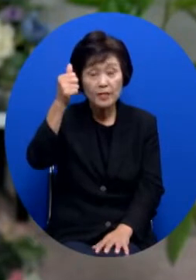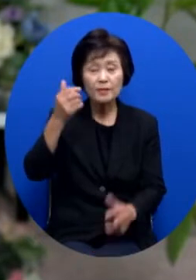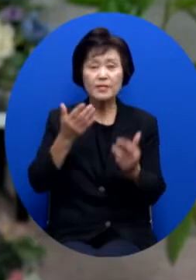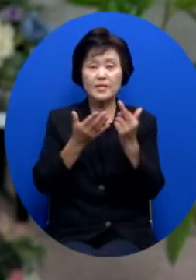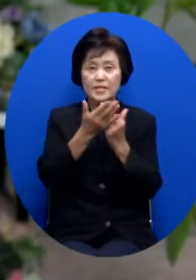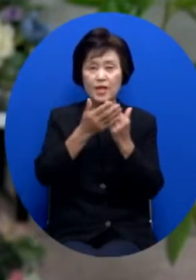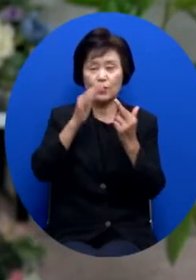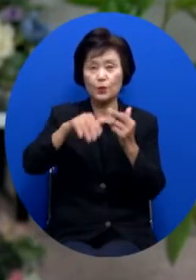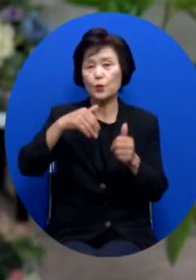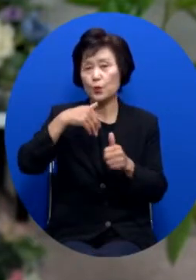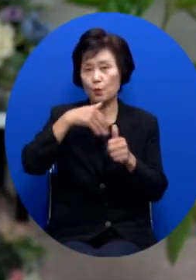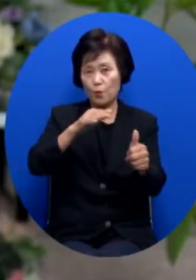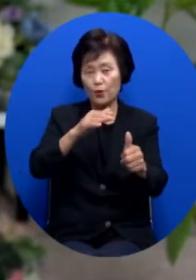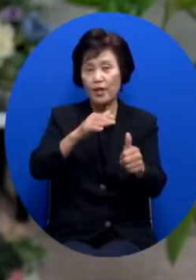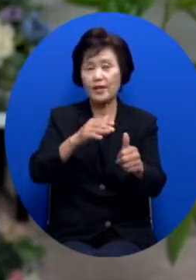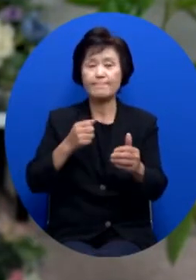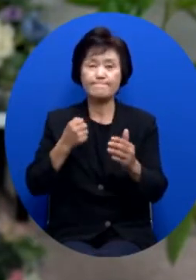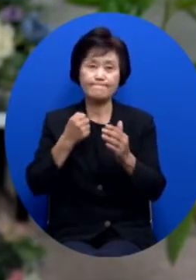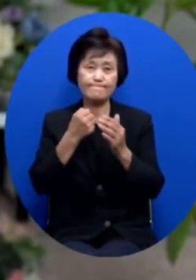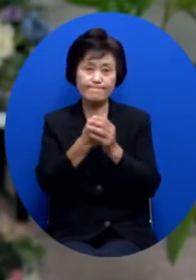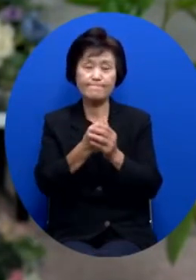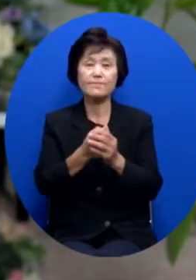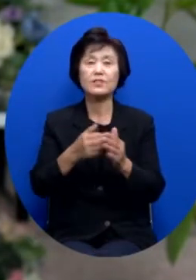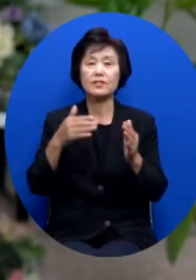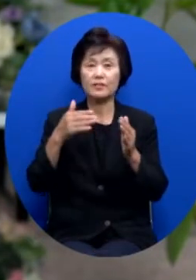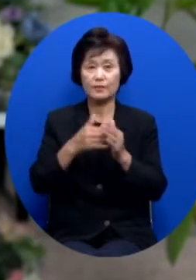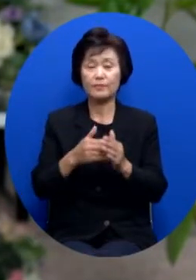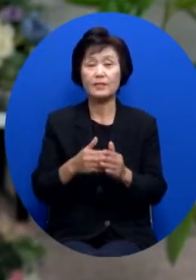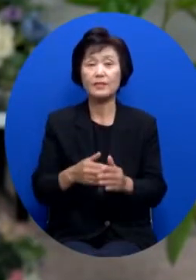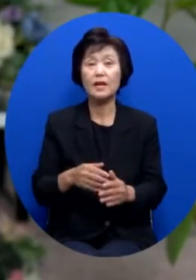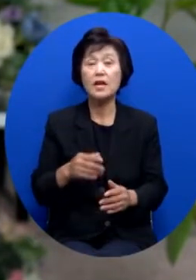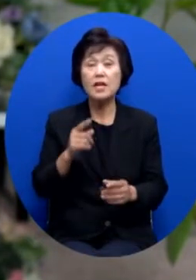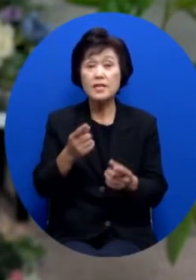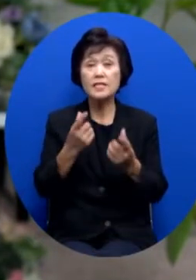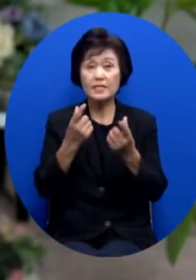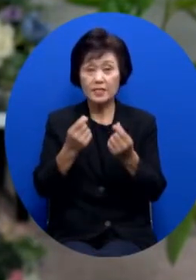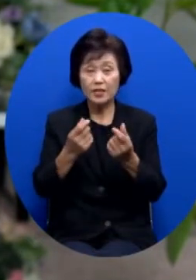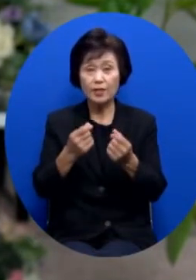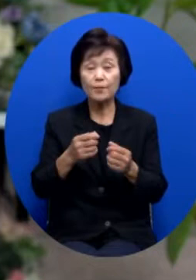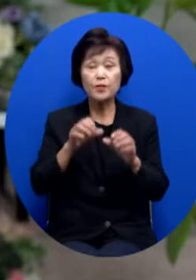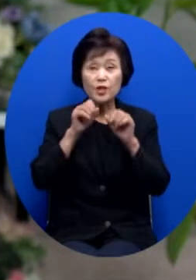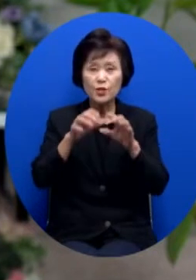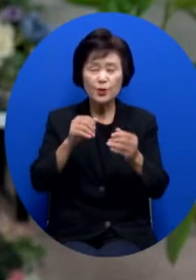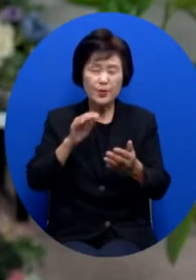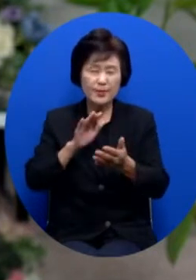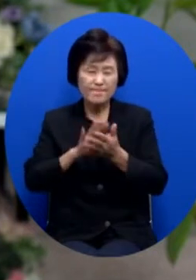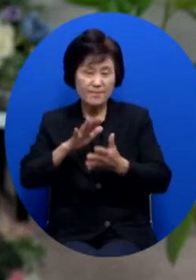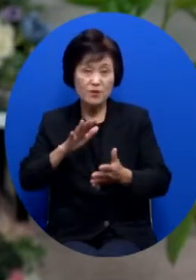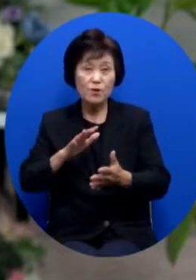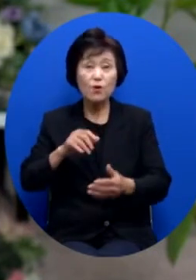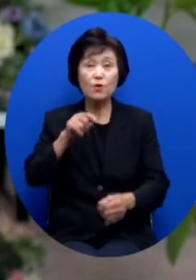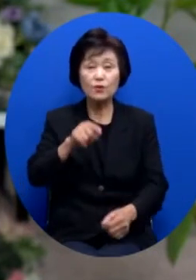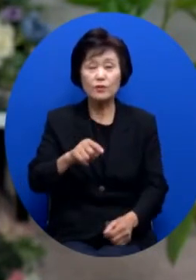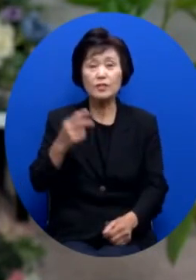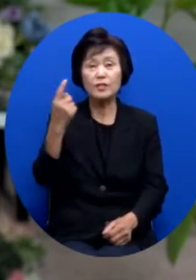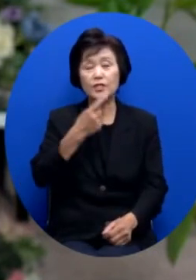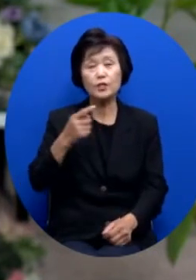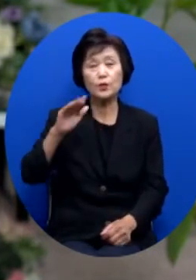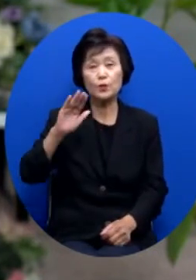보내는 과감한 결정을 내린 것입니다 이와 같은 선교 열정은 1912년